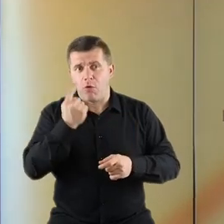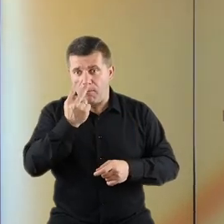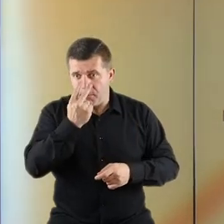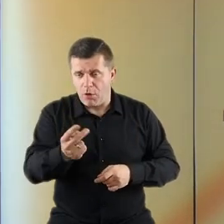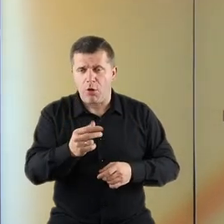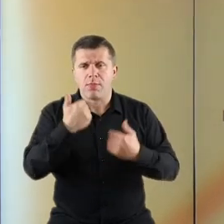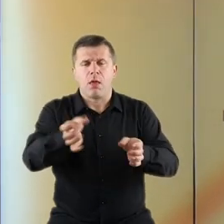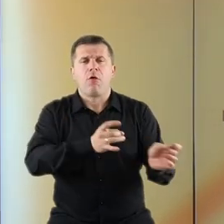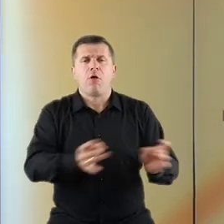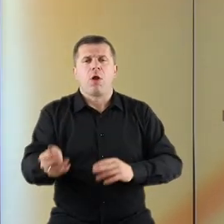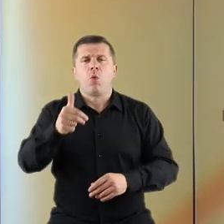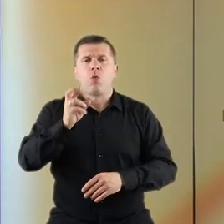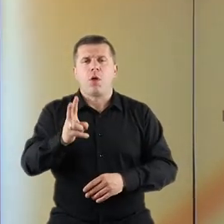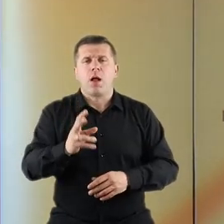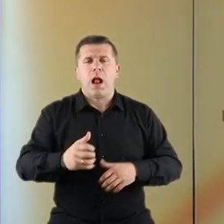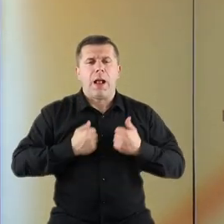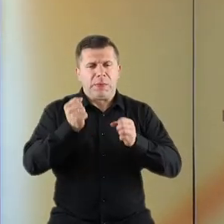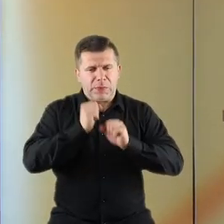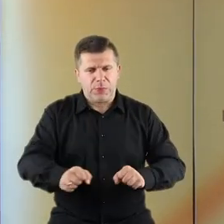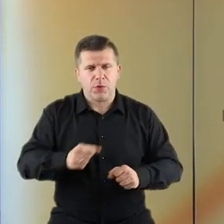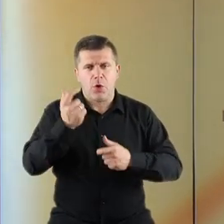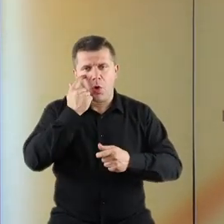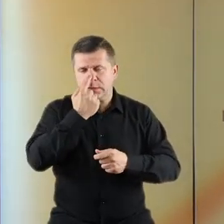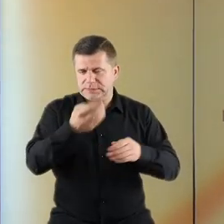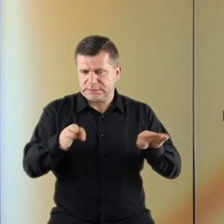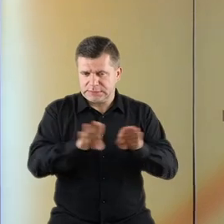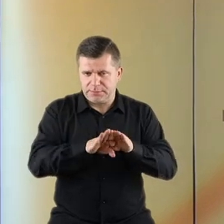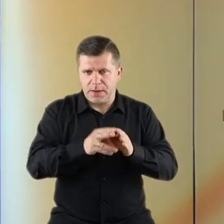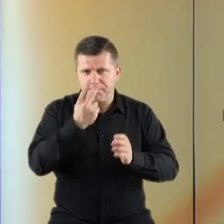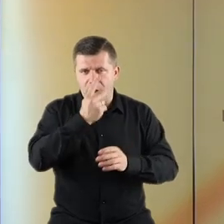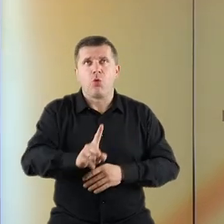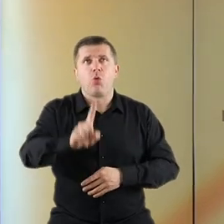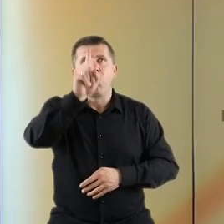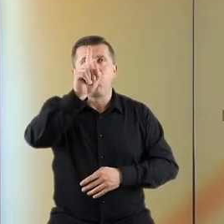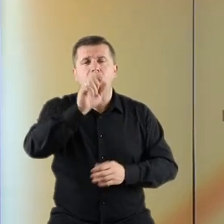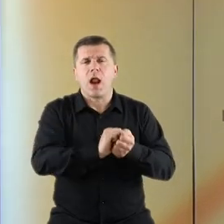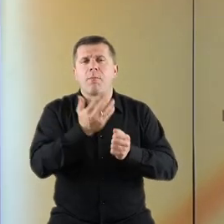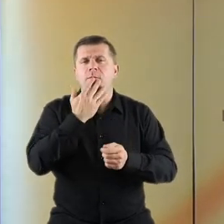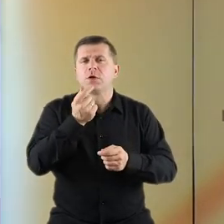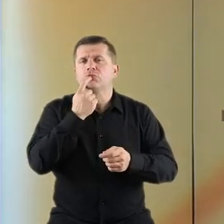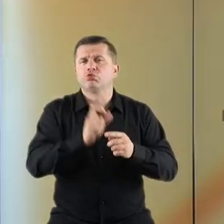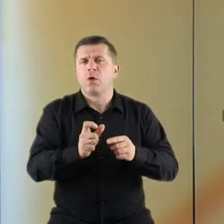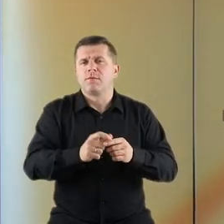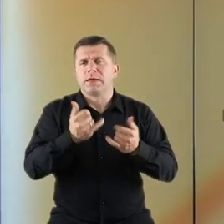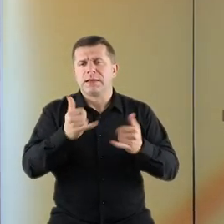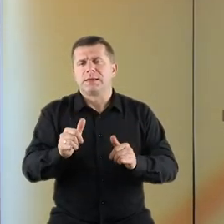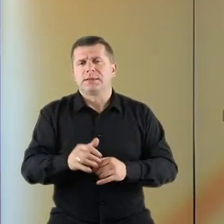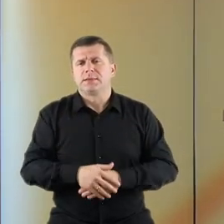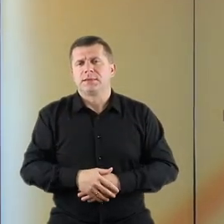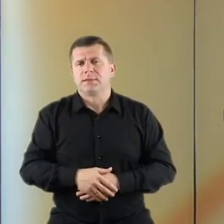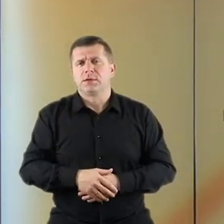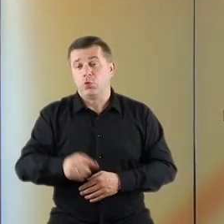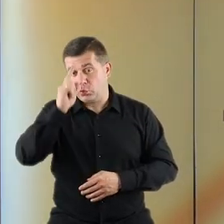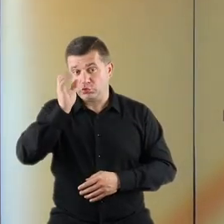pracy by nie umrzeć czego zamykają oczy spoglądają w górę lub wypowiadają słowa na psa urok bo jednak ludzie